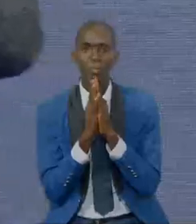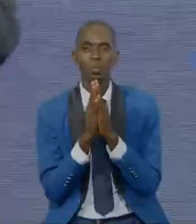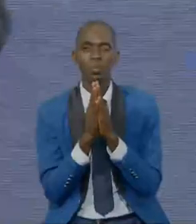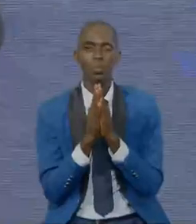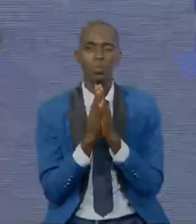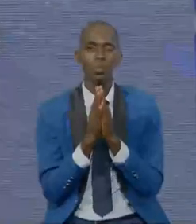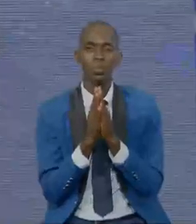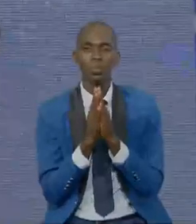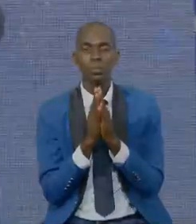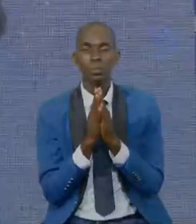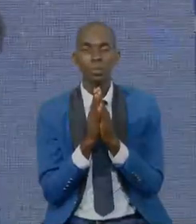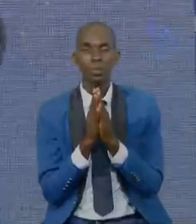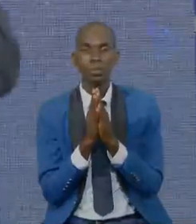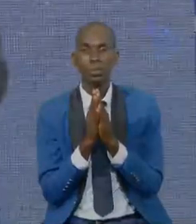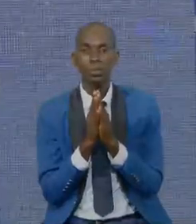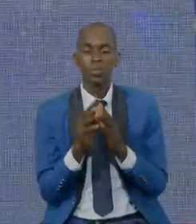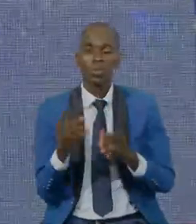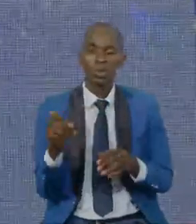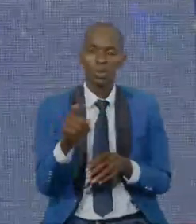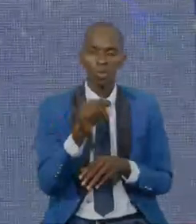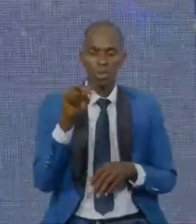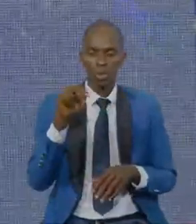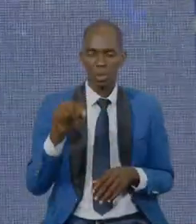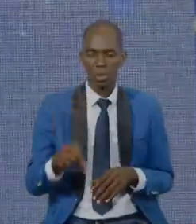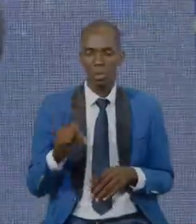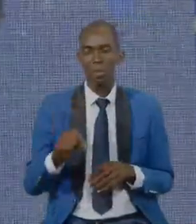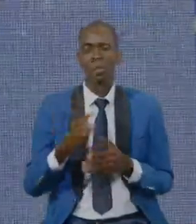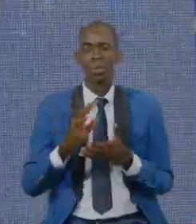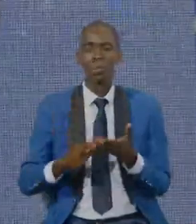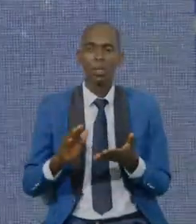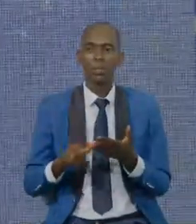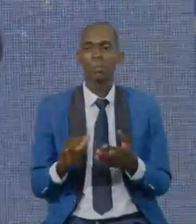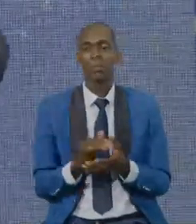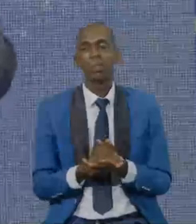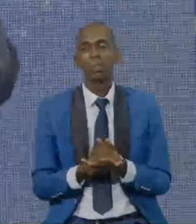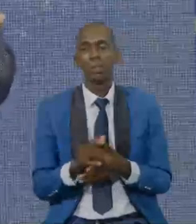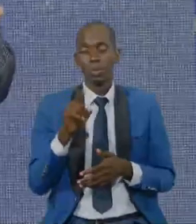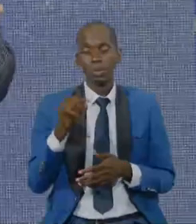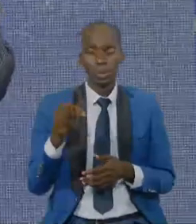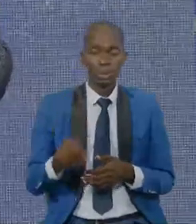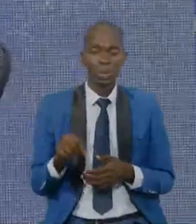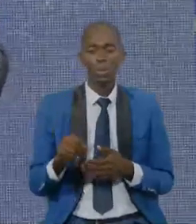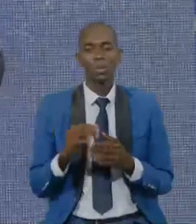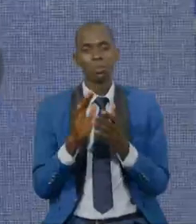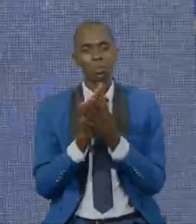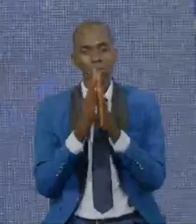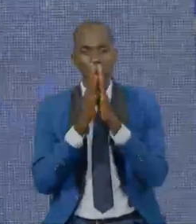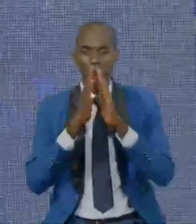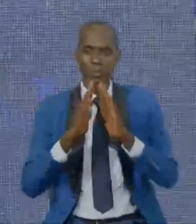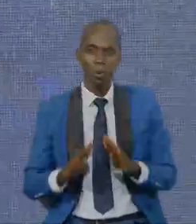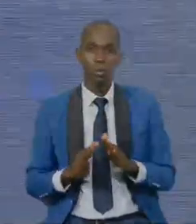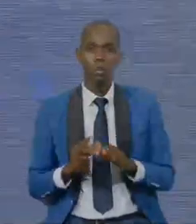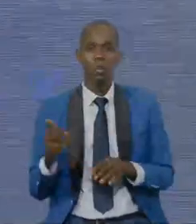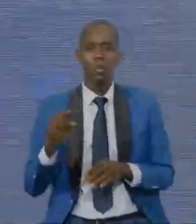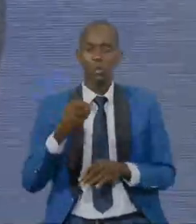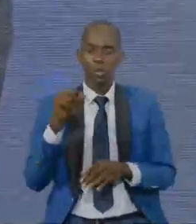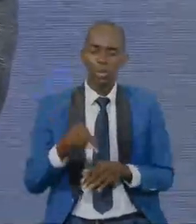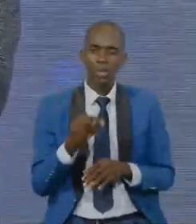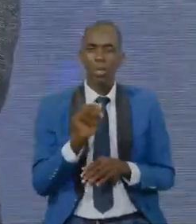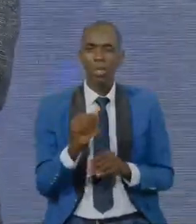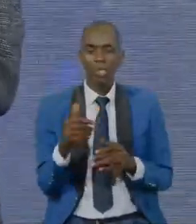fermés. You need pardon. Il te faut you need peace. Le pardon. Il te faut la